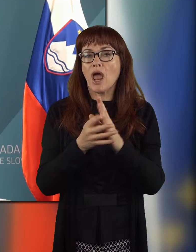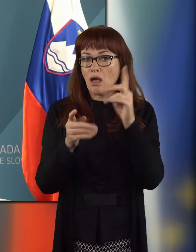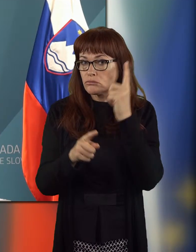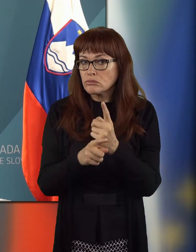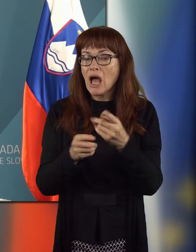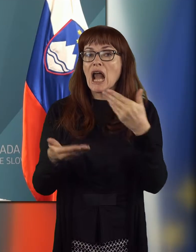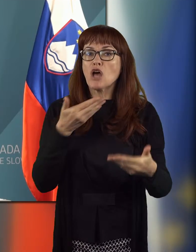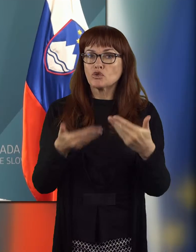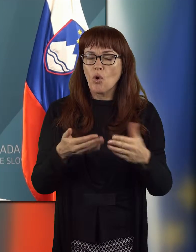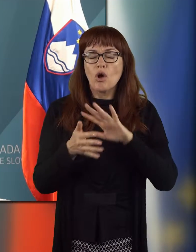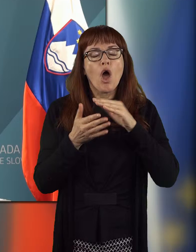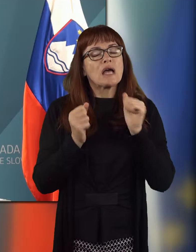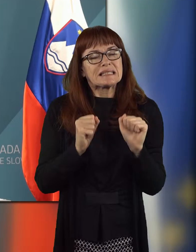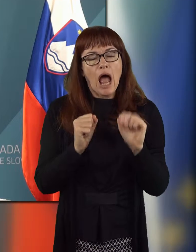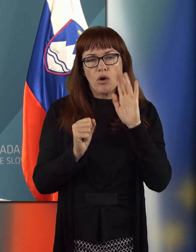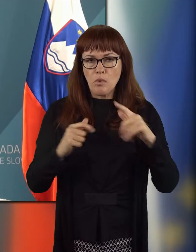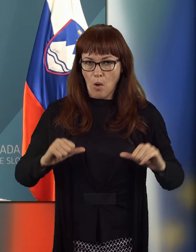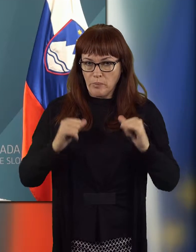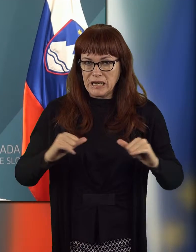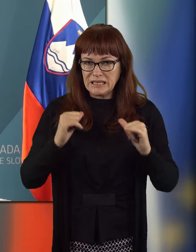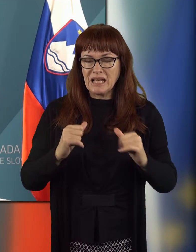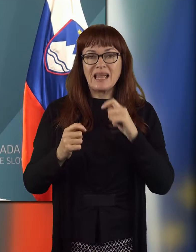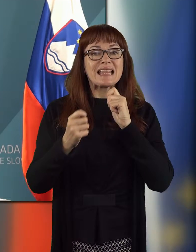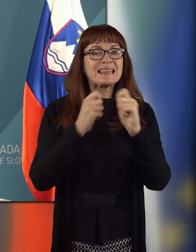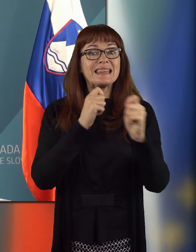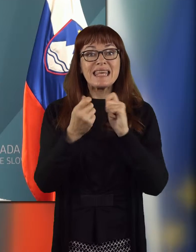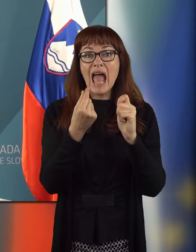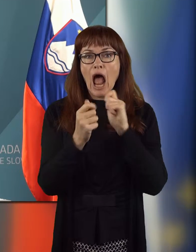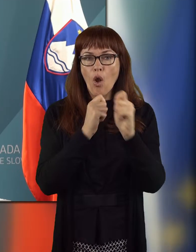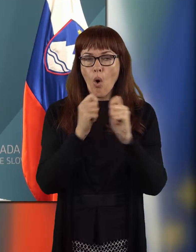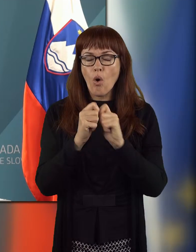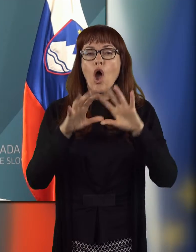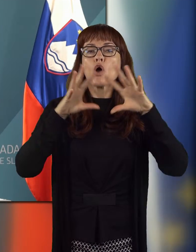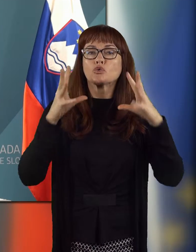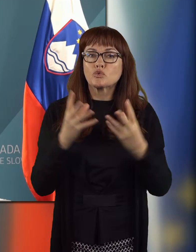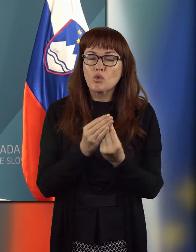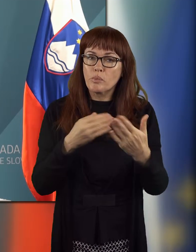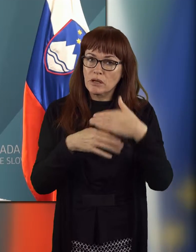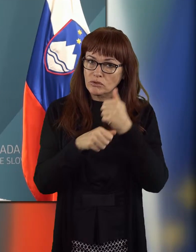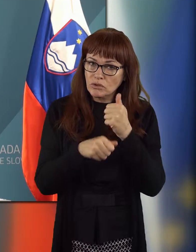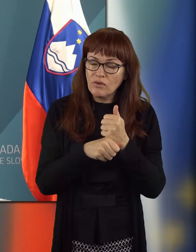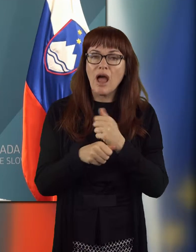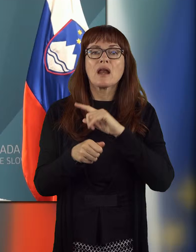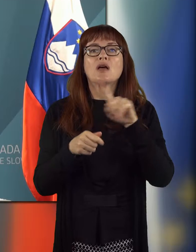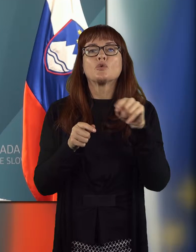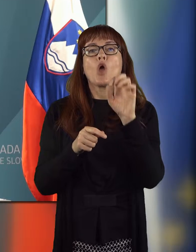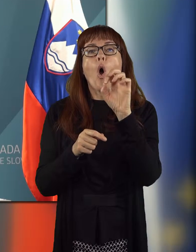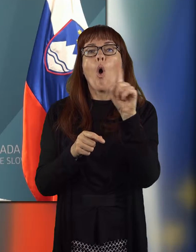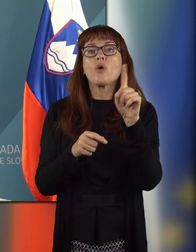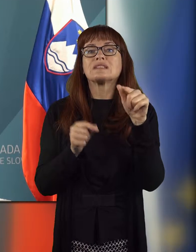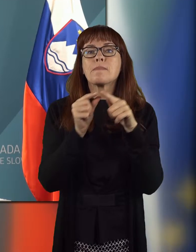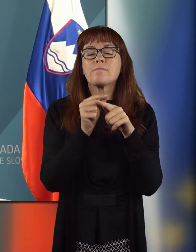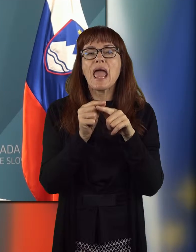razsojeno. Seveda pa si bomo vse skozi prizadevali za dialog o skupni implementaciji. Ne nazadnje nas je tudi